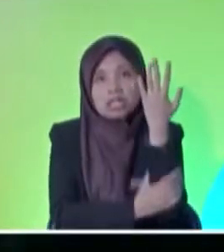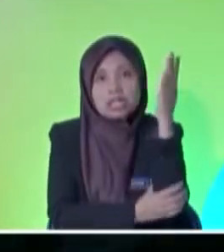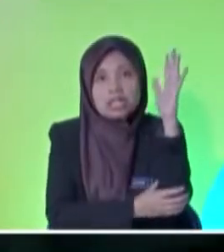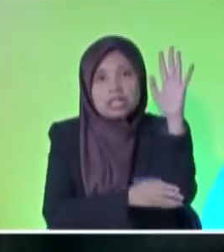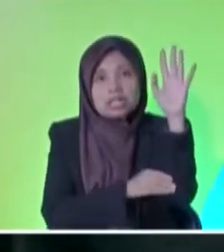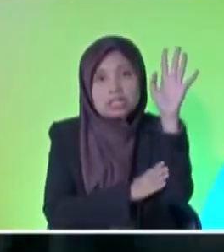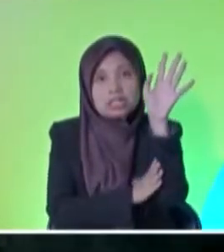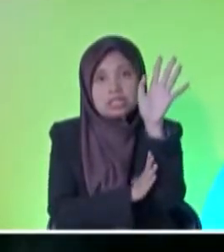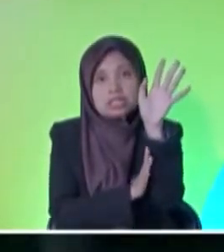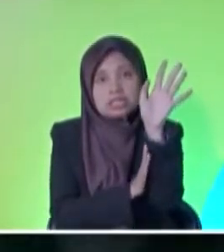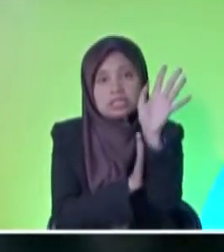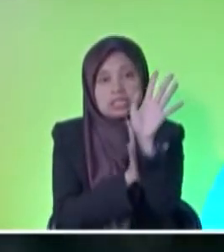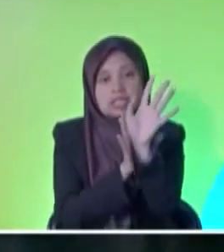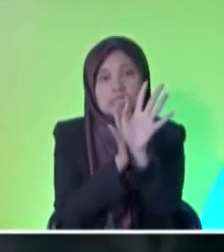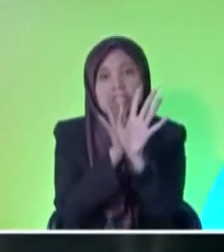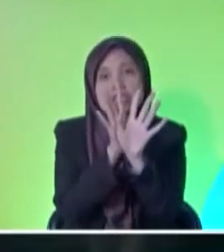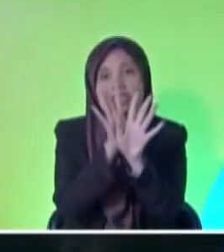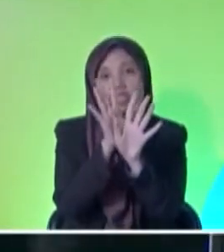Hai dikenal bikin Sketsa